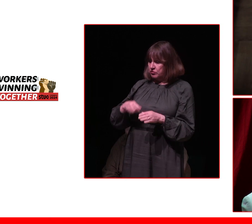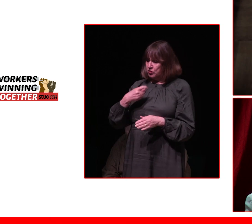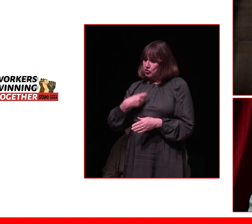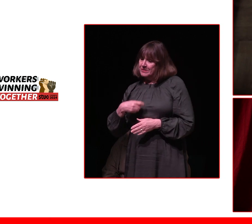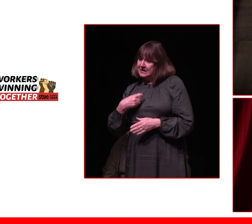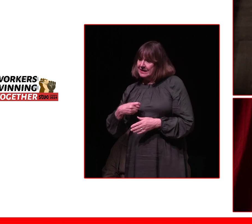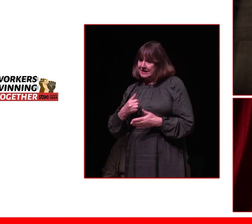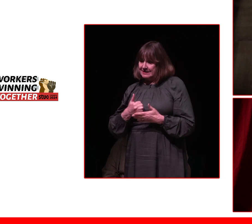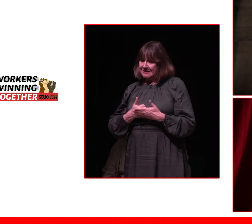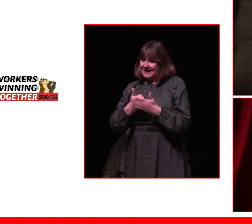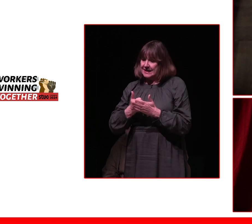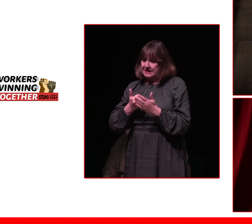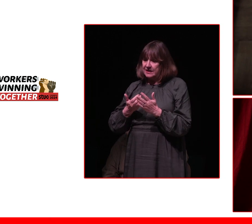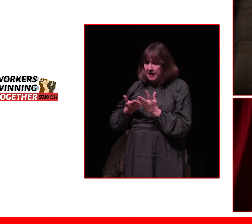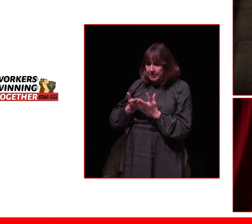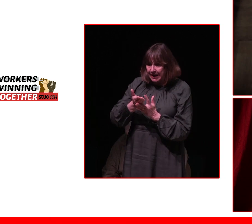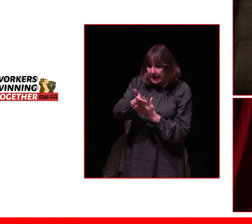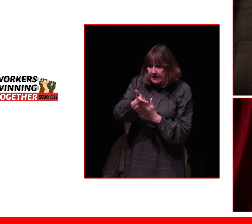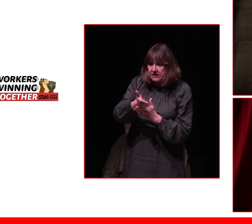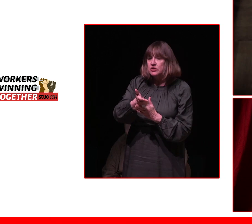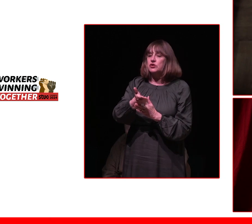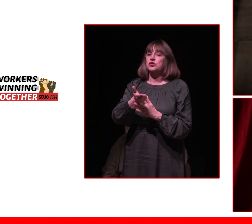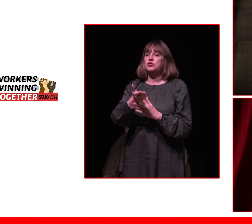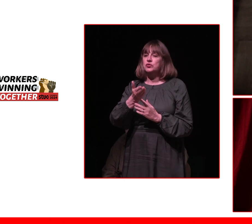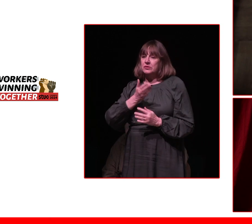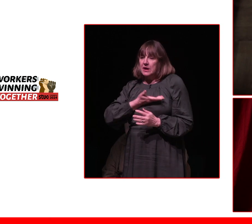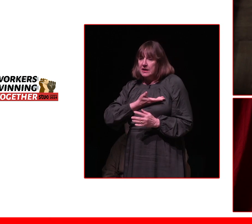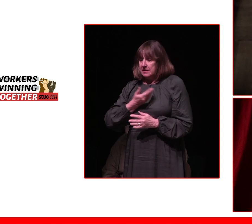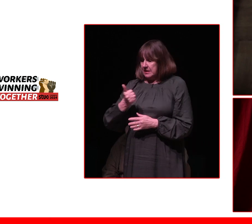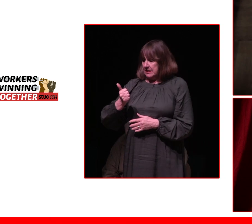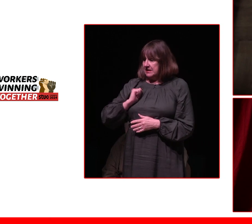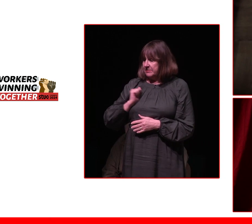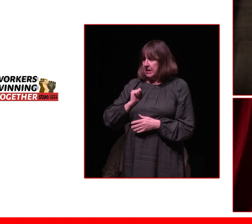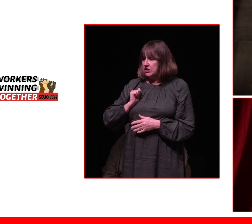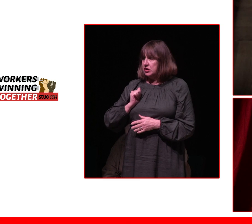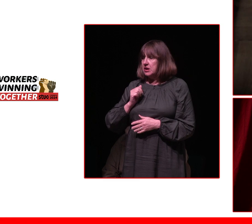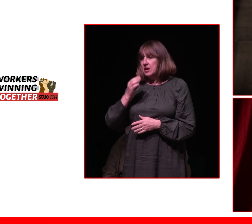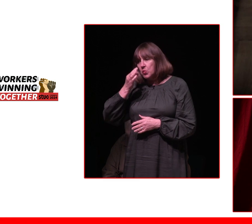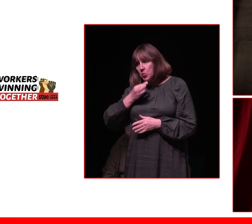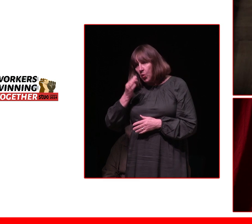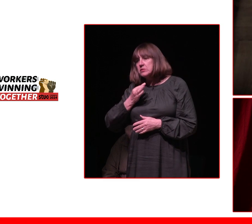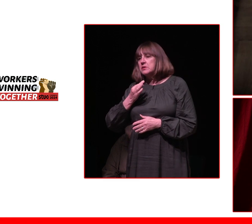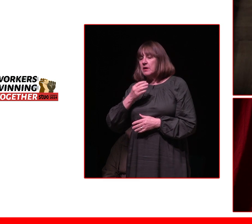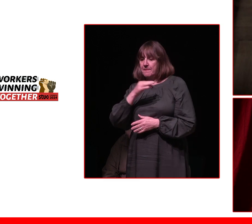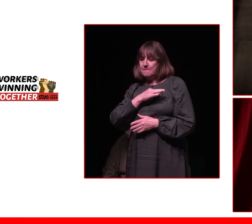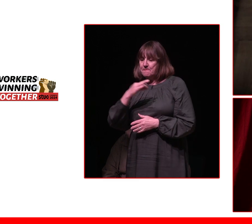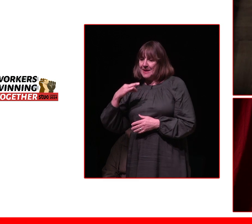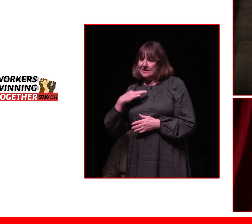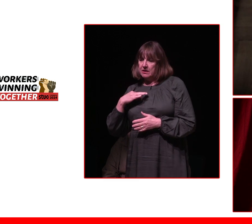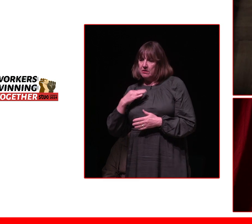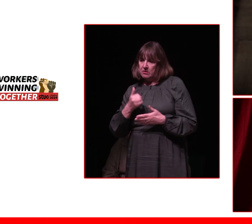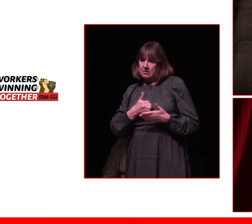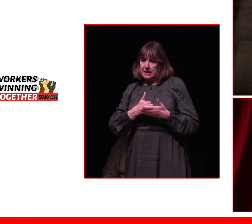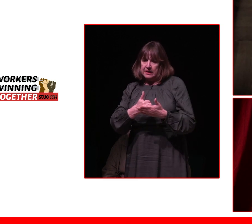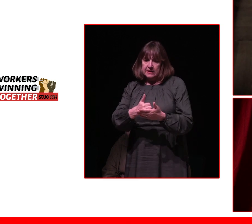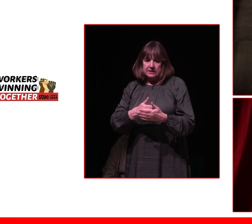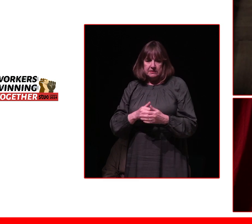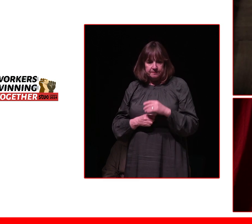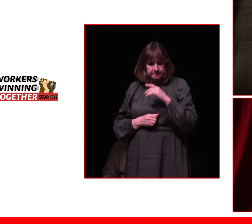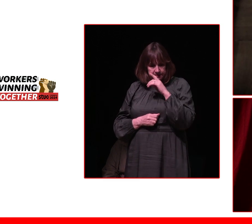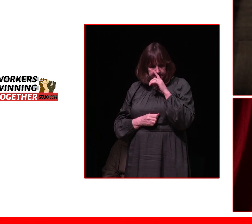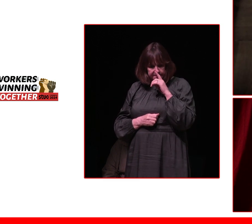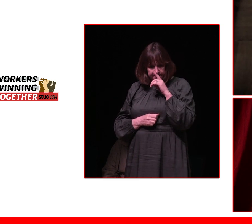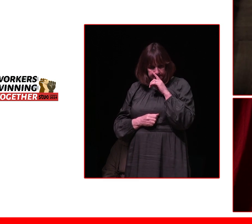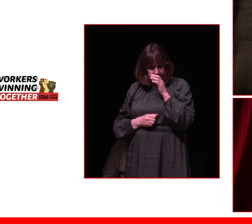coming into Gaza, and especially the water and medication and medical aid. وأكيد تعلمون عن